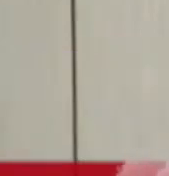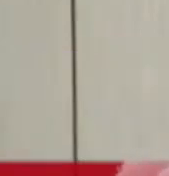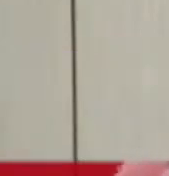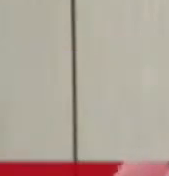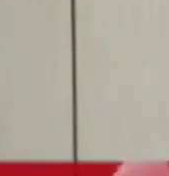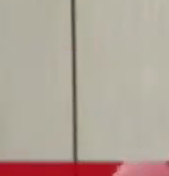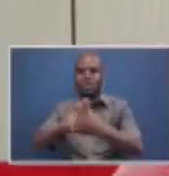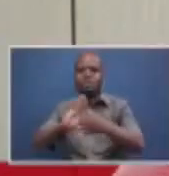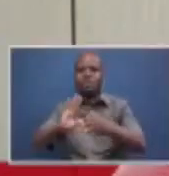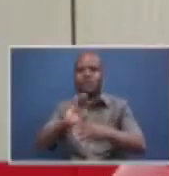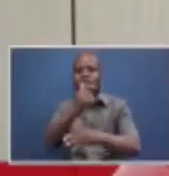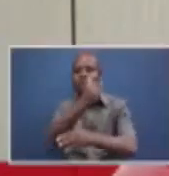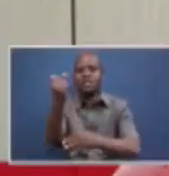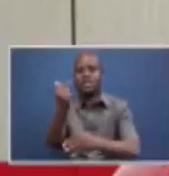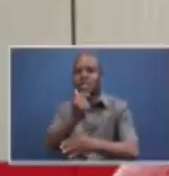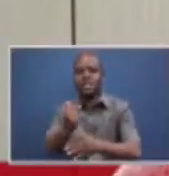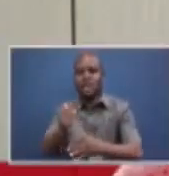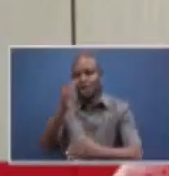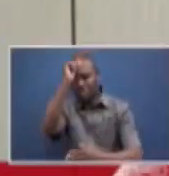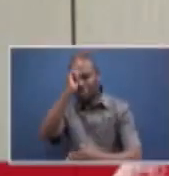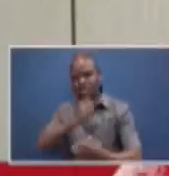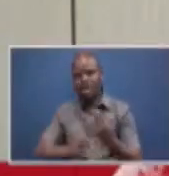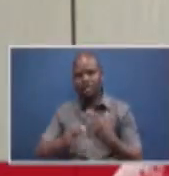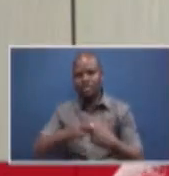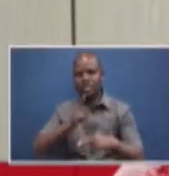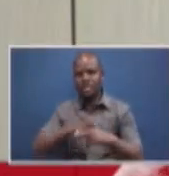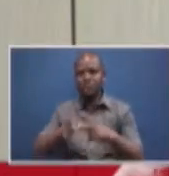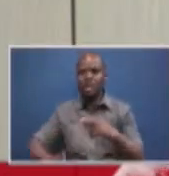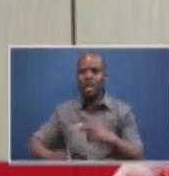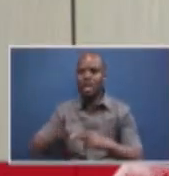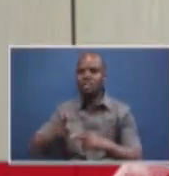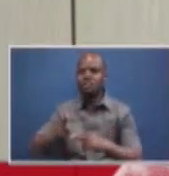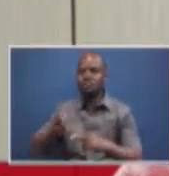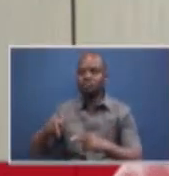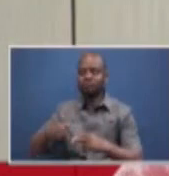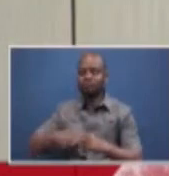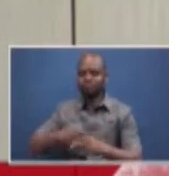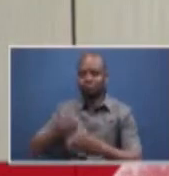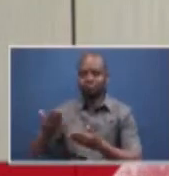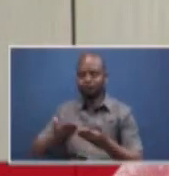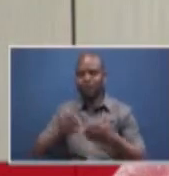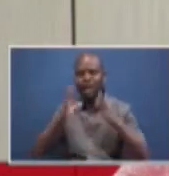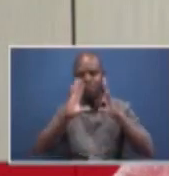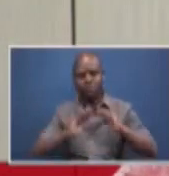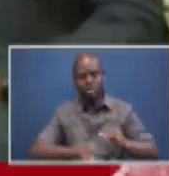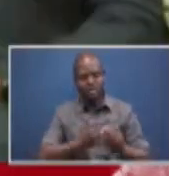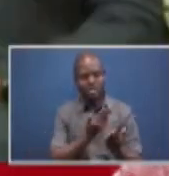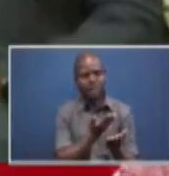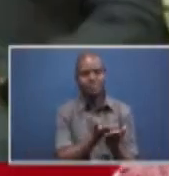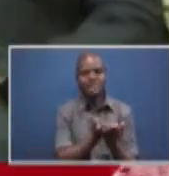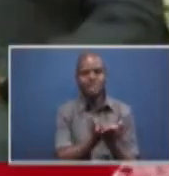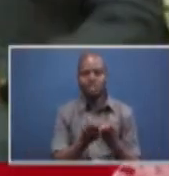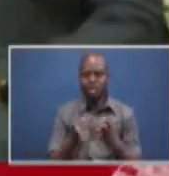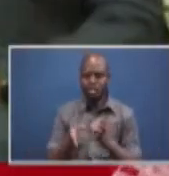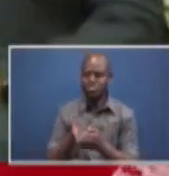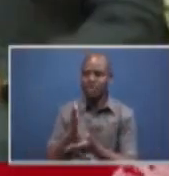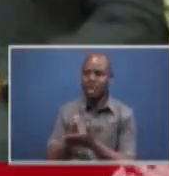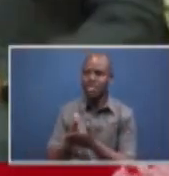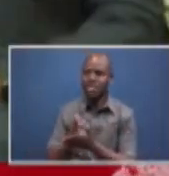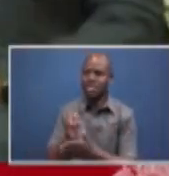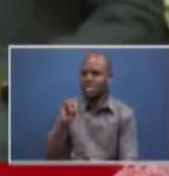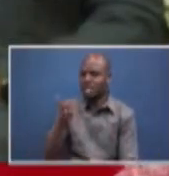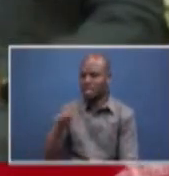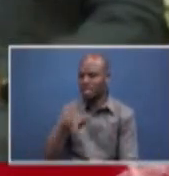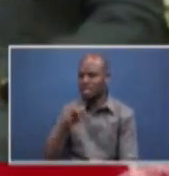Rais wa Jamhuri ya Muungano wa Tanzania, Mheshimiwa Dr. Samia Suluhu Hassan, apokea ripoti na mapendekezo ya Tume ya Haki